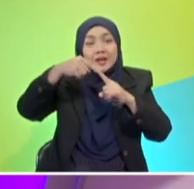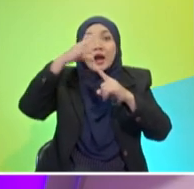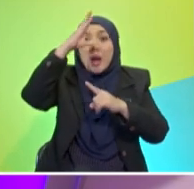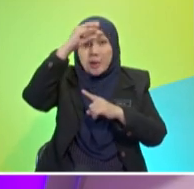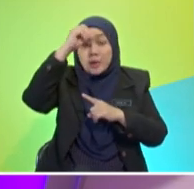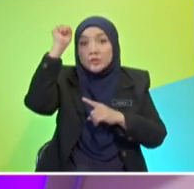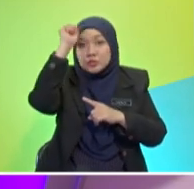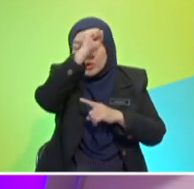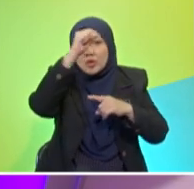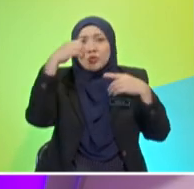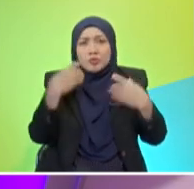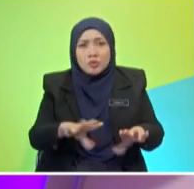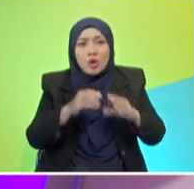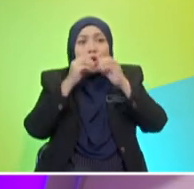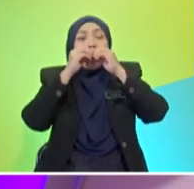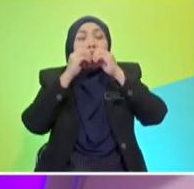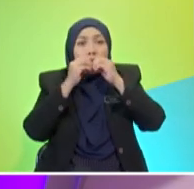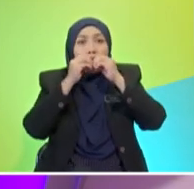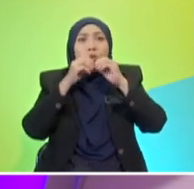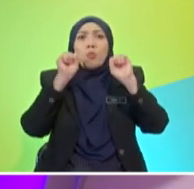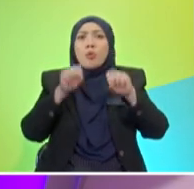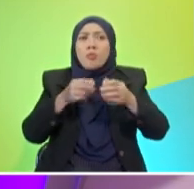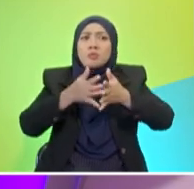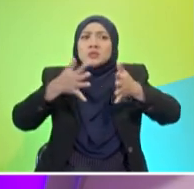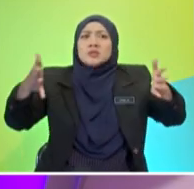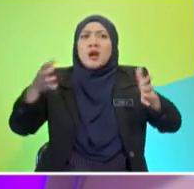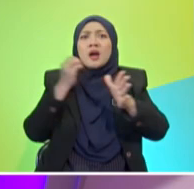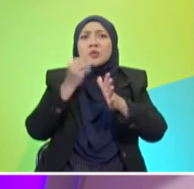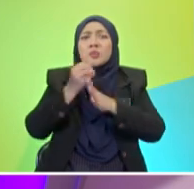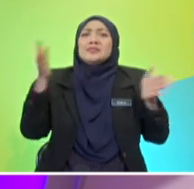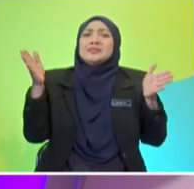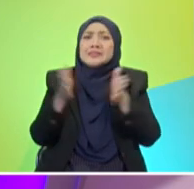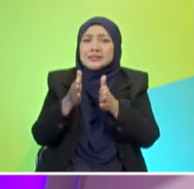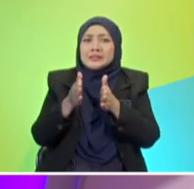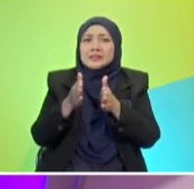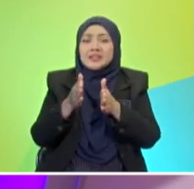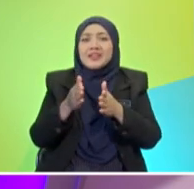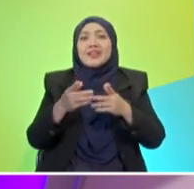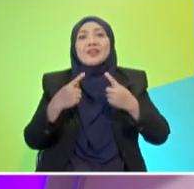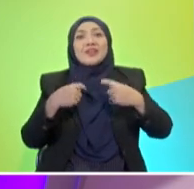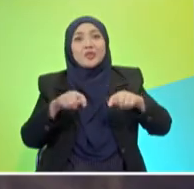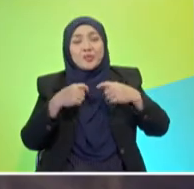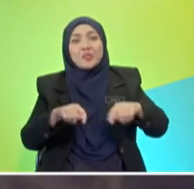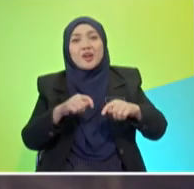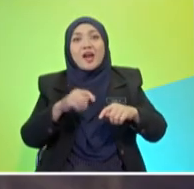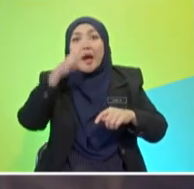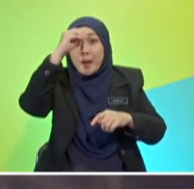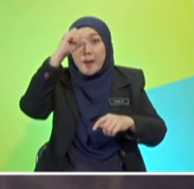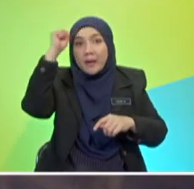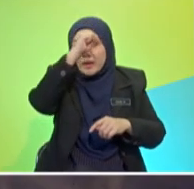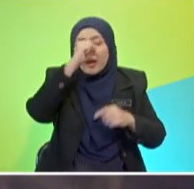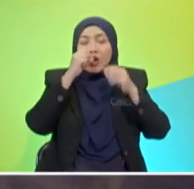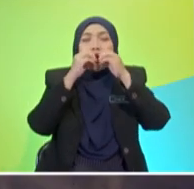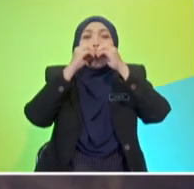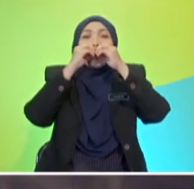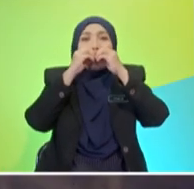balon, balon akan semakin besar. Jadi cuba Sean tiup. Okey, cikgu, saya cuba ya. Kita